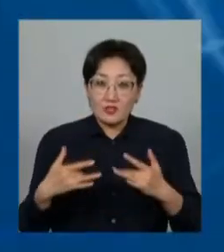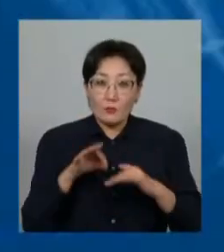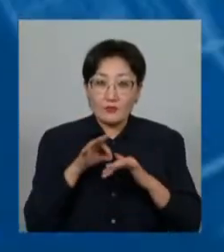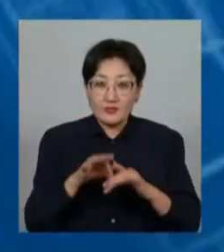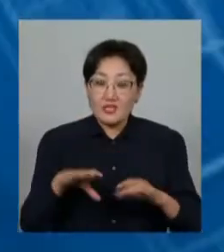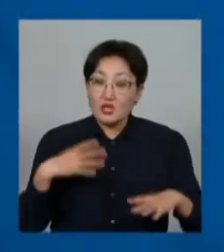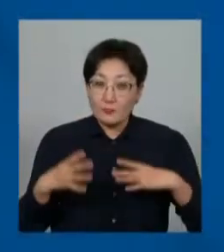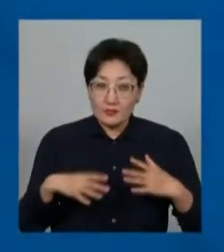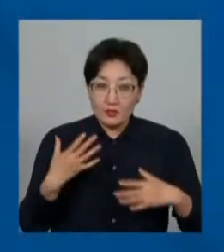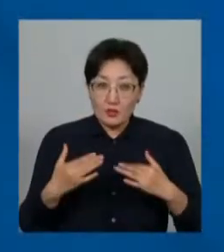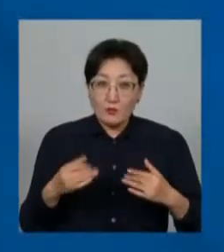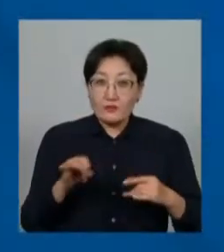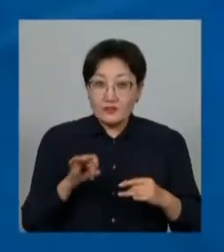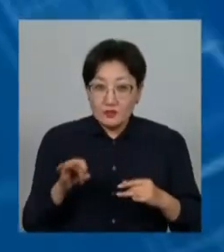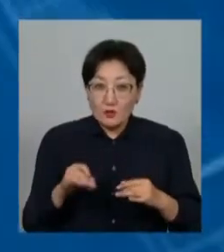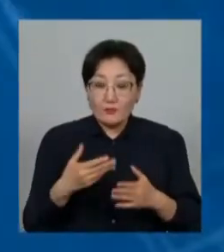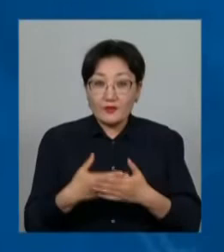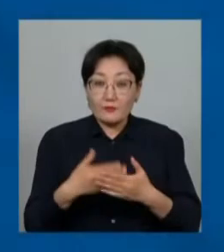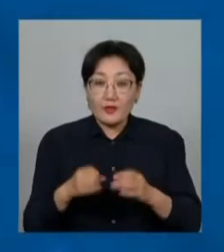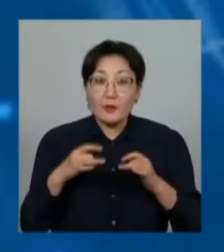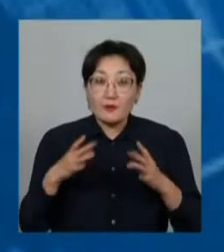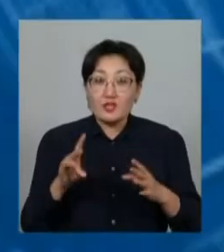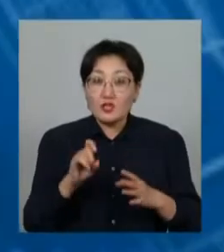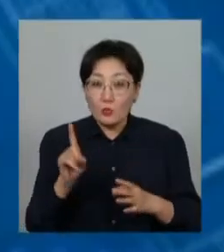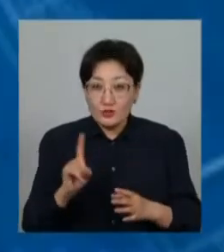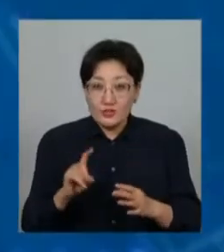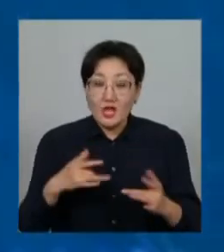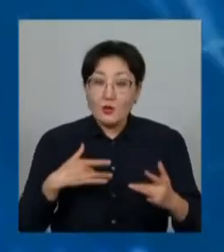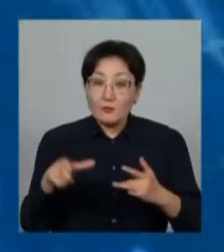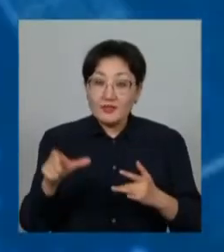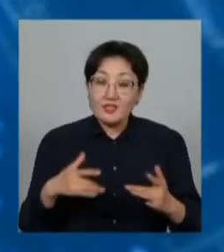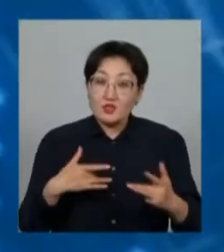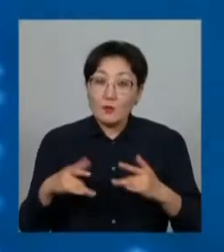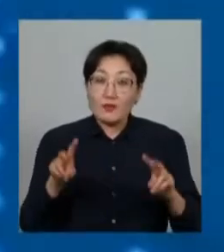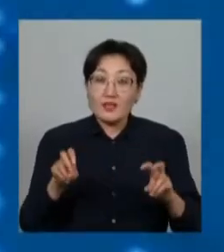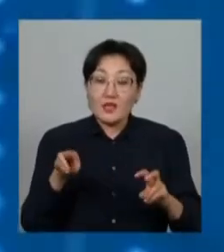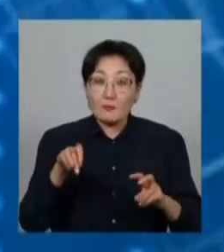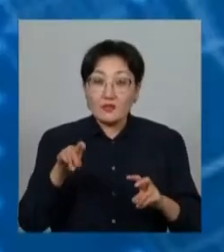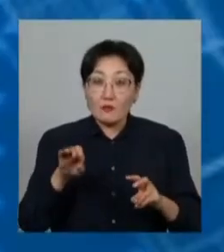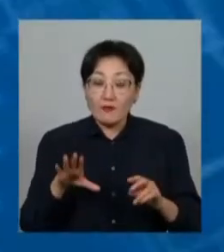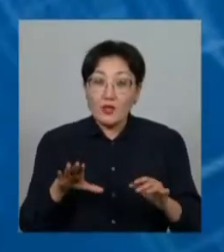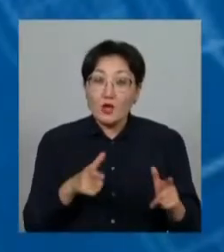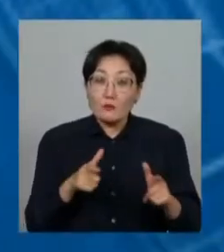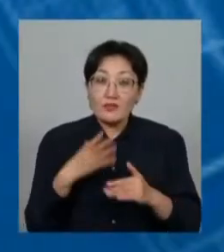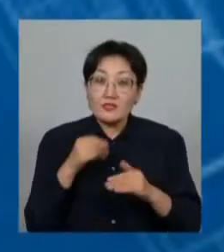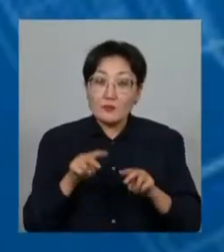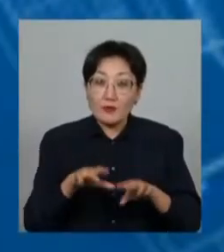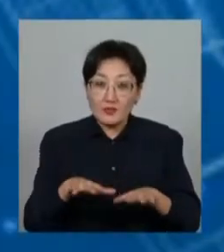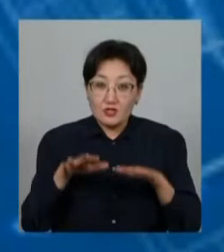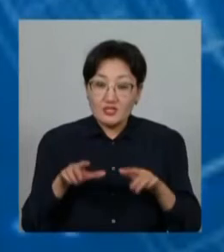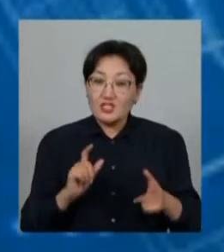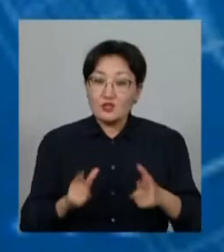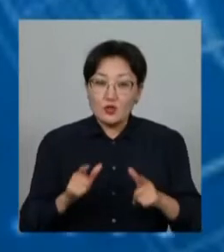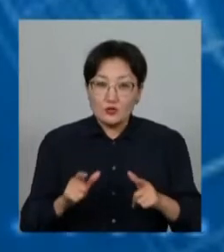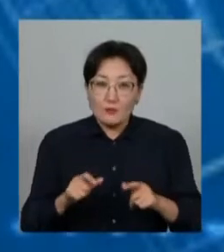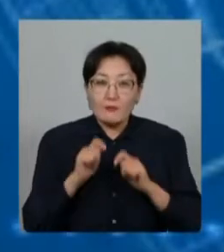проведение репетиций. Тем не менее, в преддверии светлого праздника Наурыз артисты театра имени Лермонтова подготовили для своих зрителей